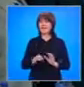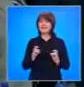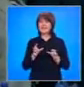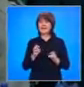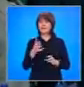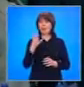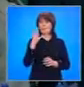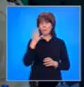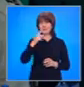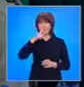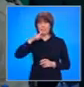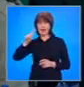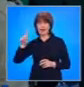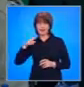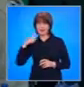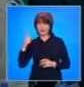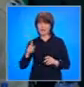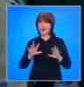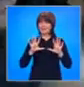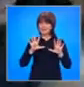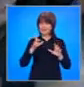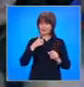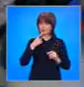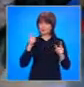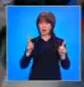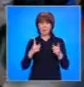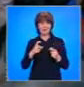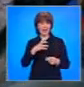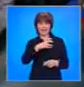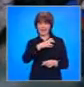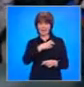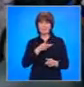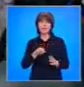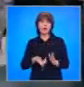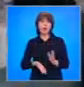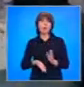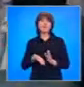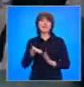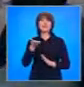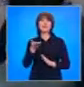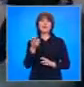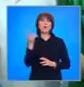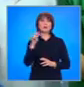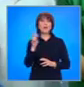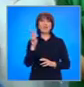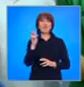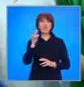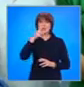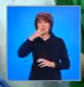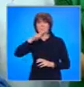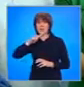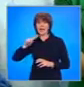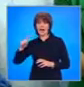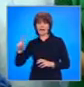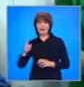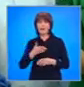година. А след това за 10 години управление на ГЕРБ се е увеличил с нови 20 милиарда. При